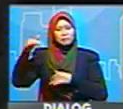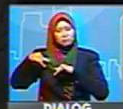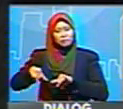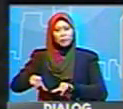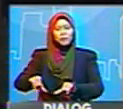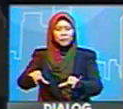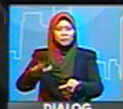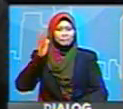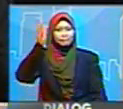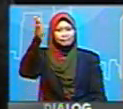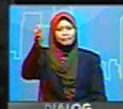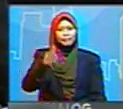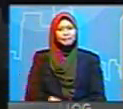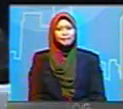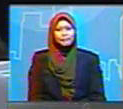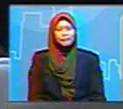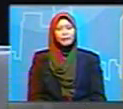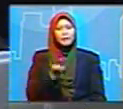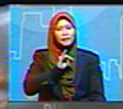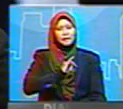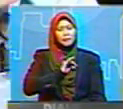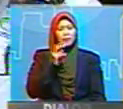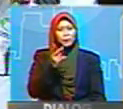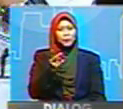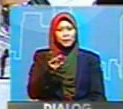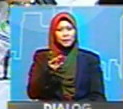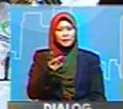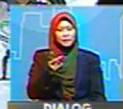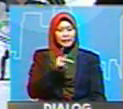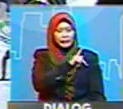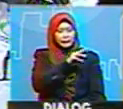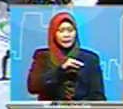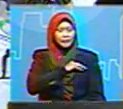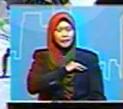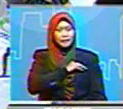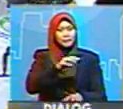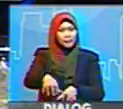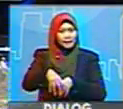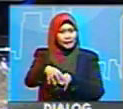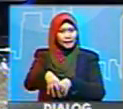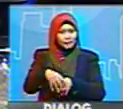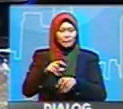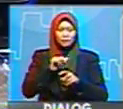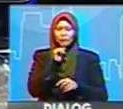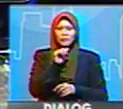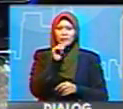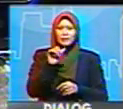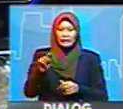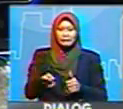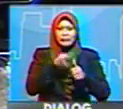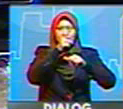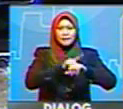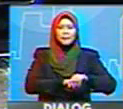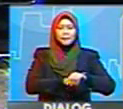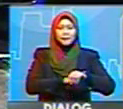datang baik Datuk Seri saya juga melihat ya dari segi perjalanan Kementerian Pertahanan ini bukan kali pertama untuk saya melihat segala